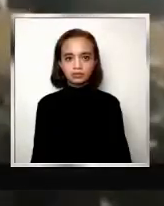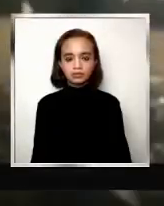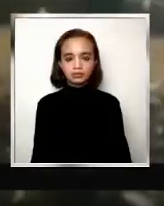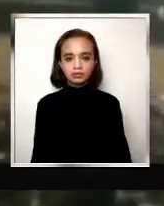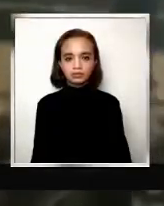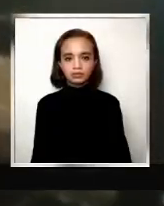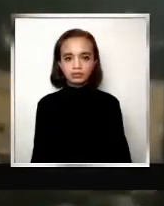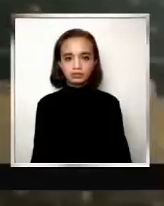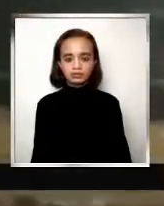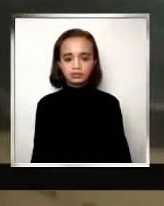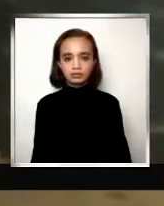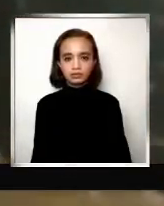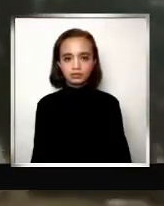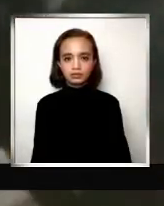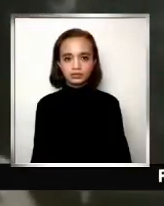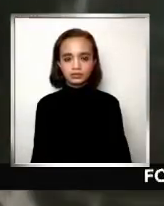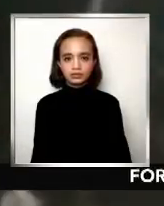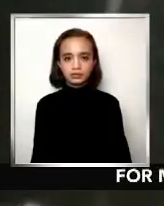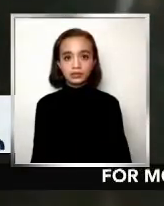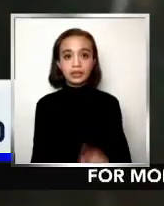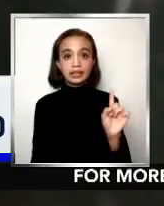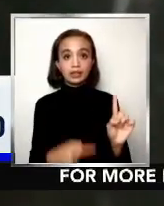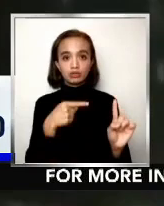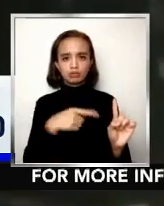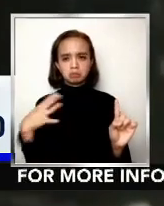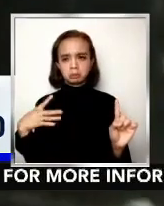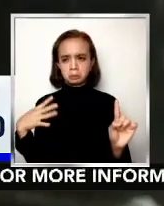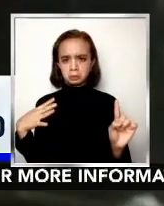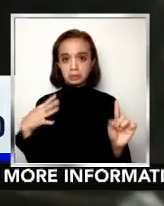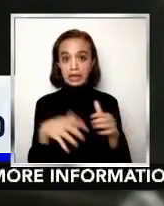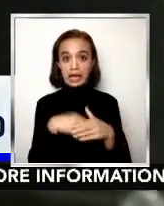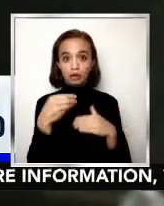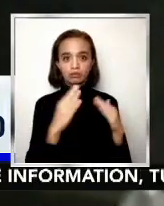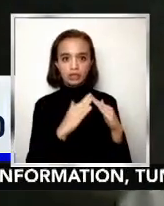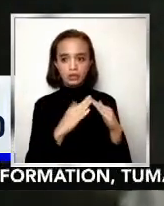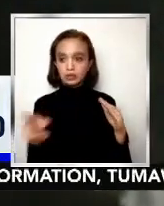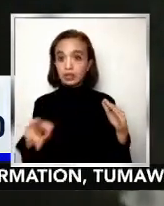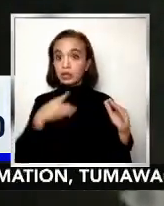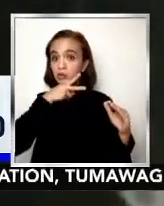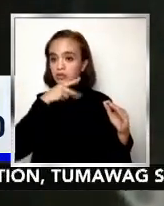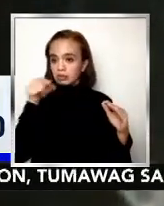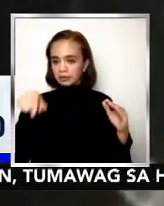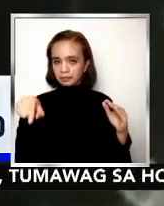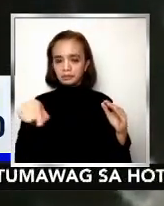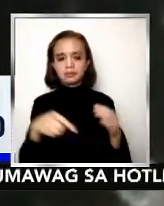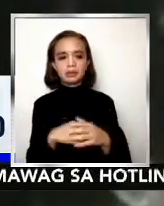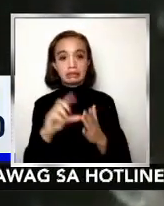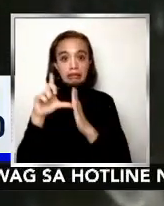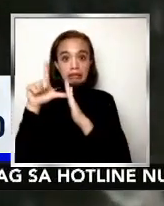Nakaabang ang isang operatiba na ito sa labas ng bahay ng suspek. Maya-maya pa.